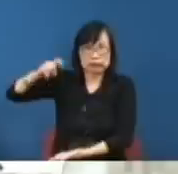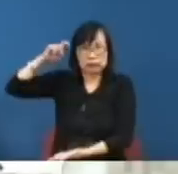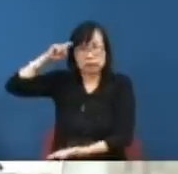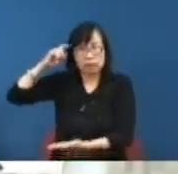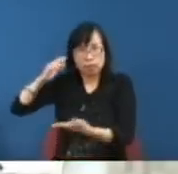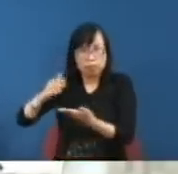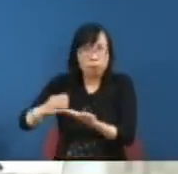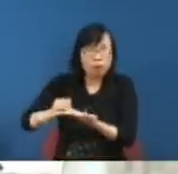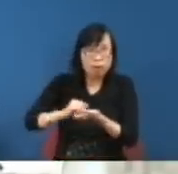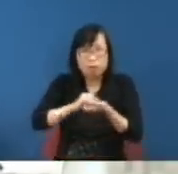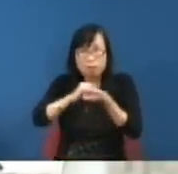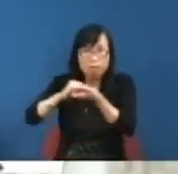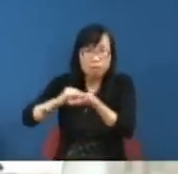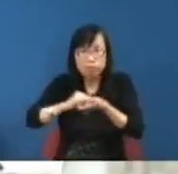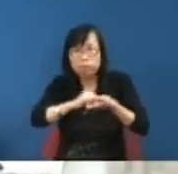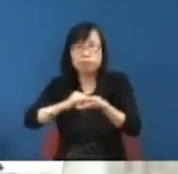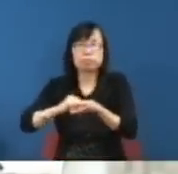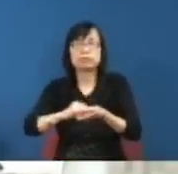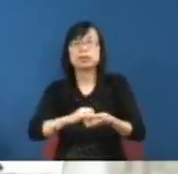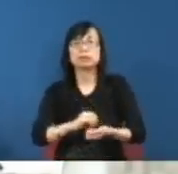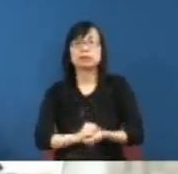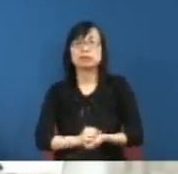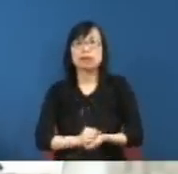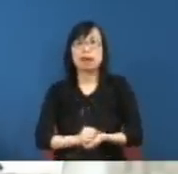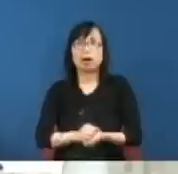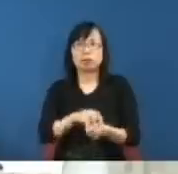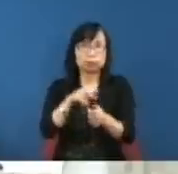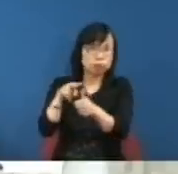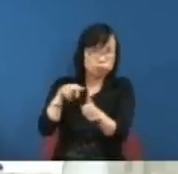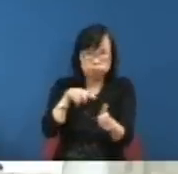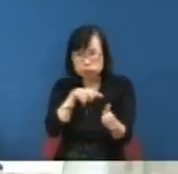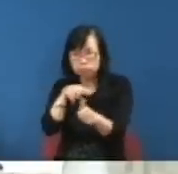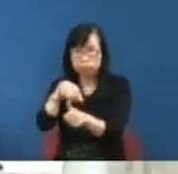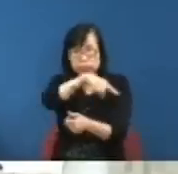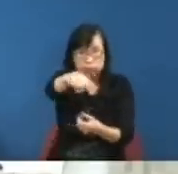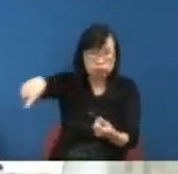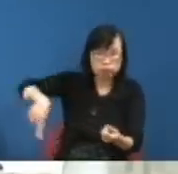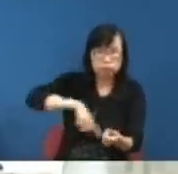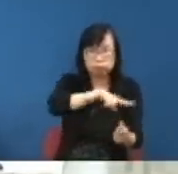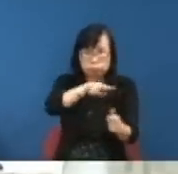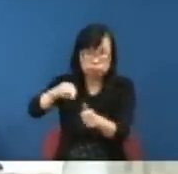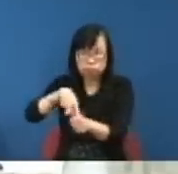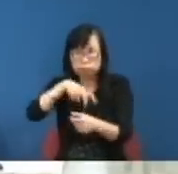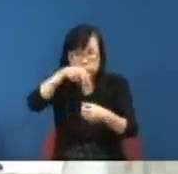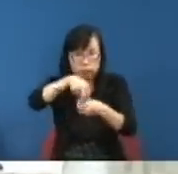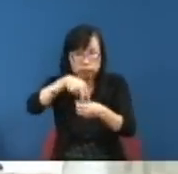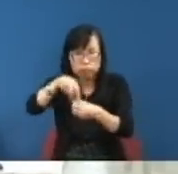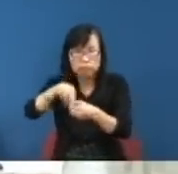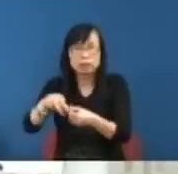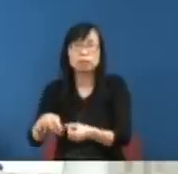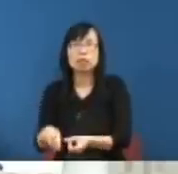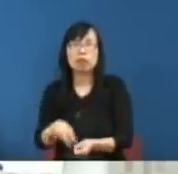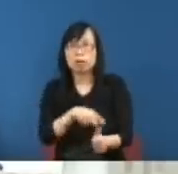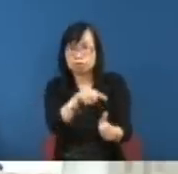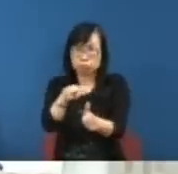受操弄呢、這、一個呢、這個市場，操弄呢、這個資本嘅供應，操弄呢一個咧